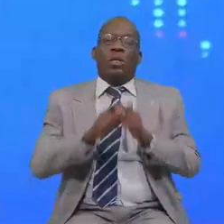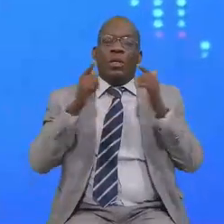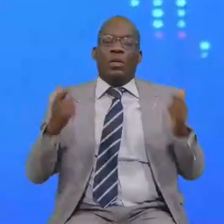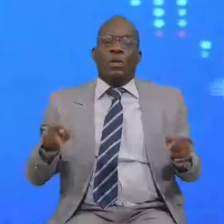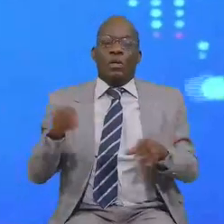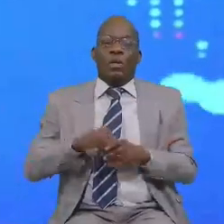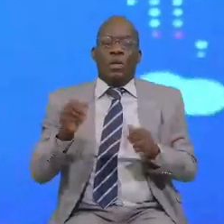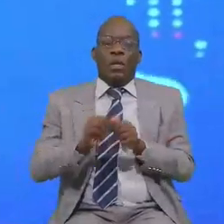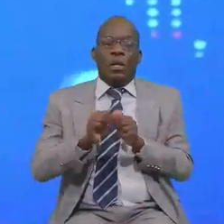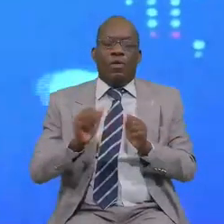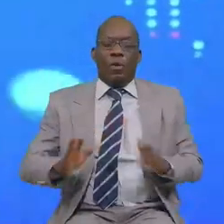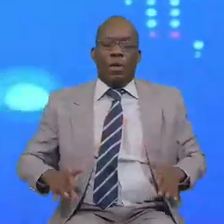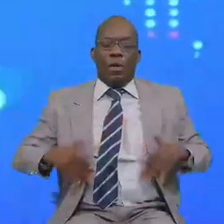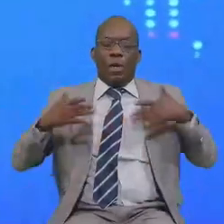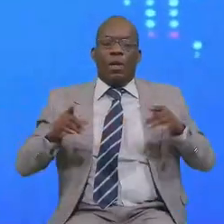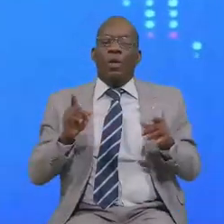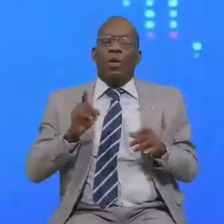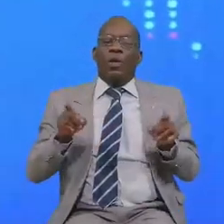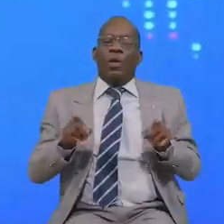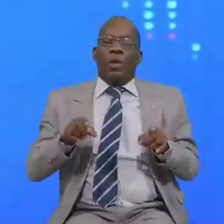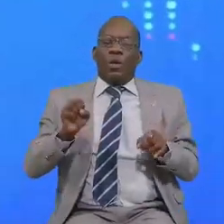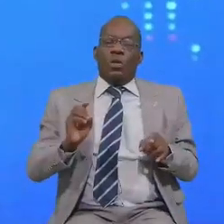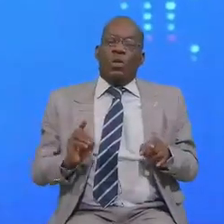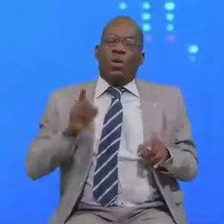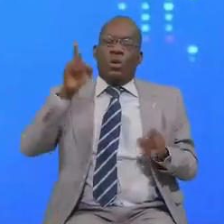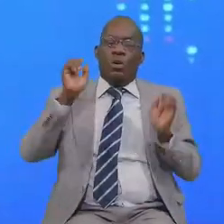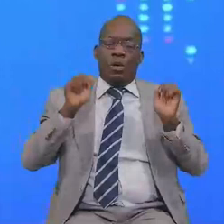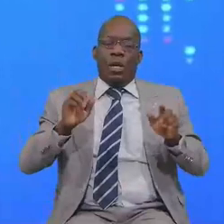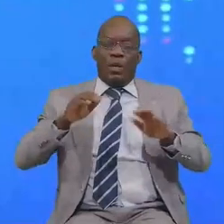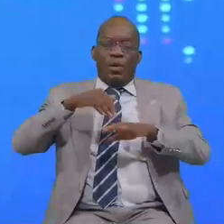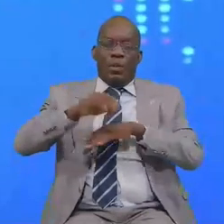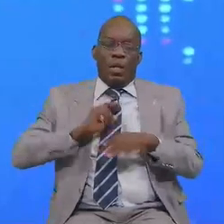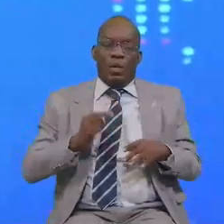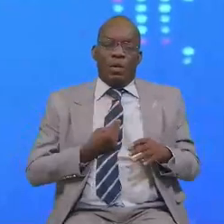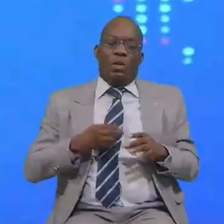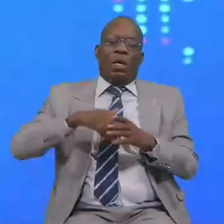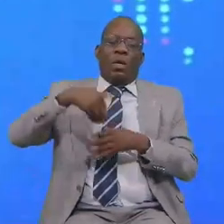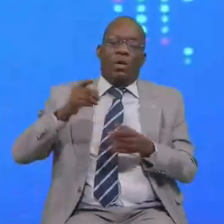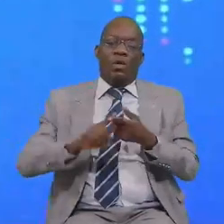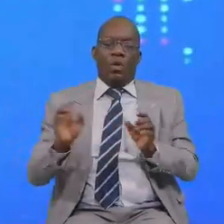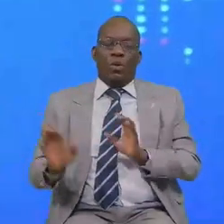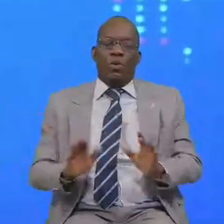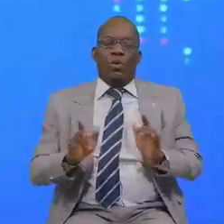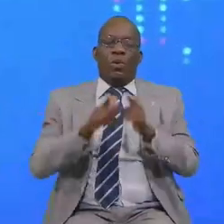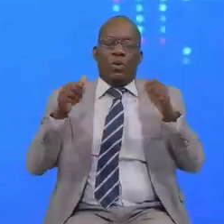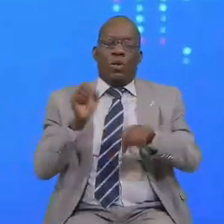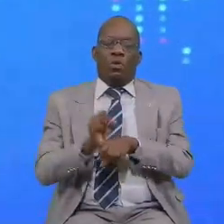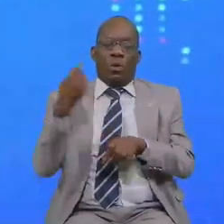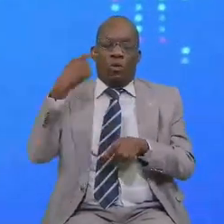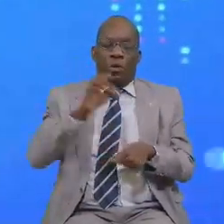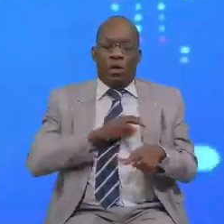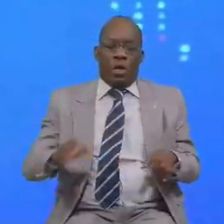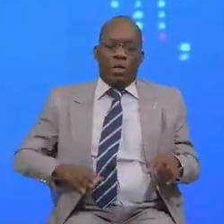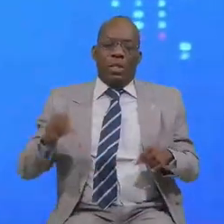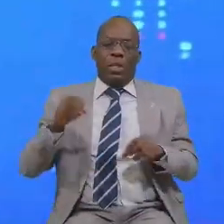nous envoyer faire des exploits pour Christ dans notre pays et partout, n'importe où nous serons